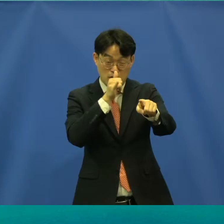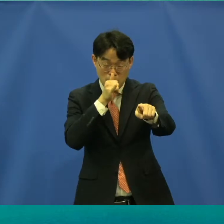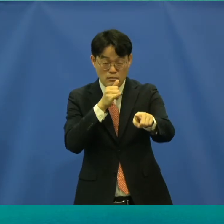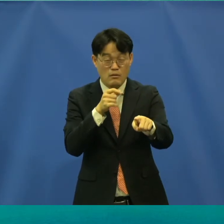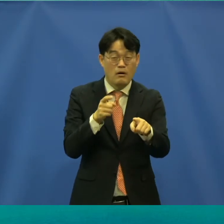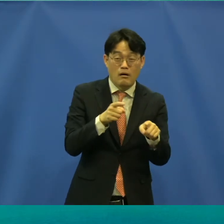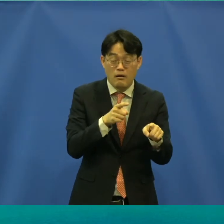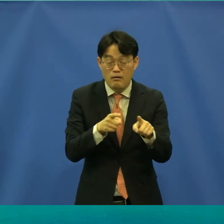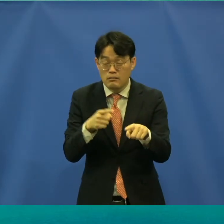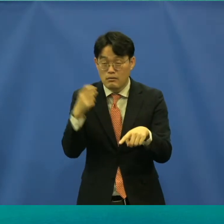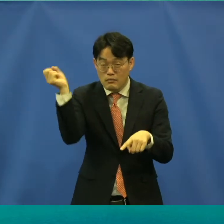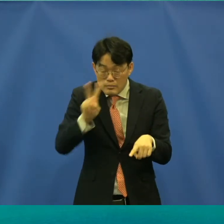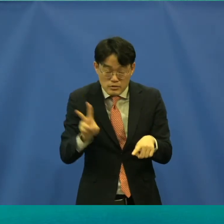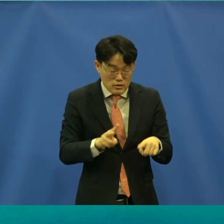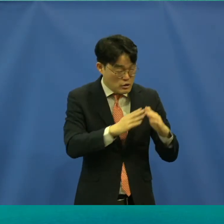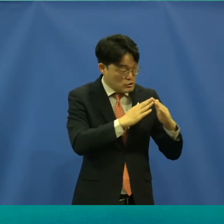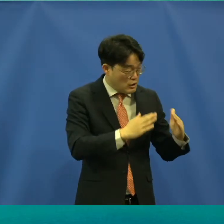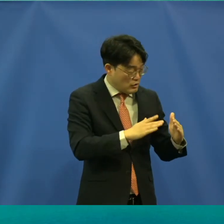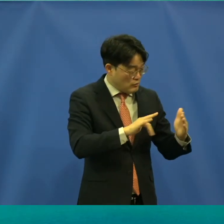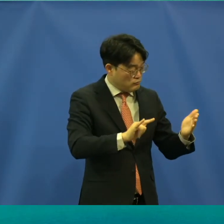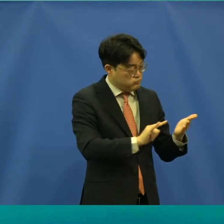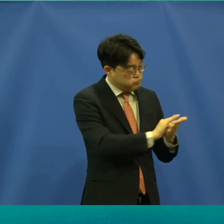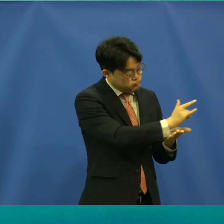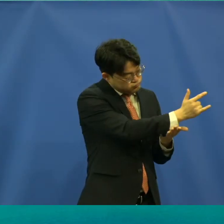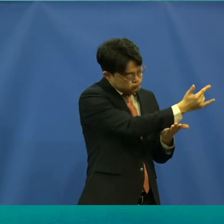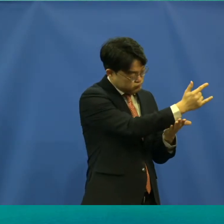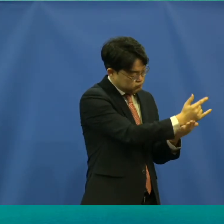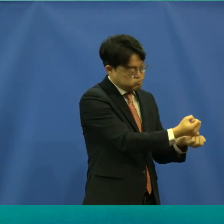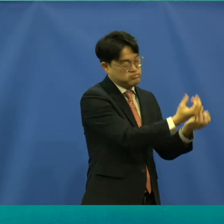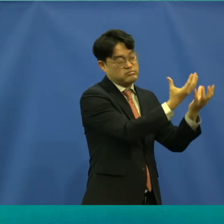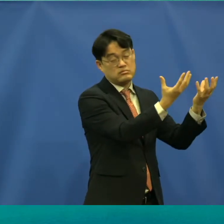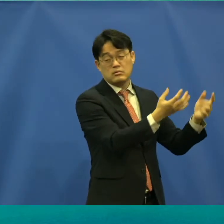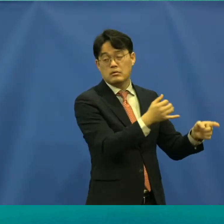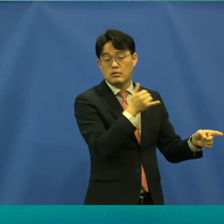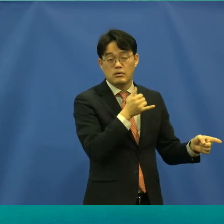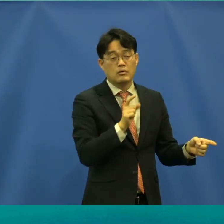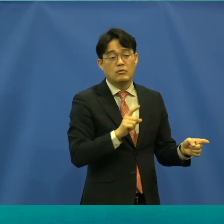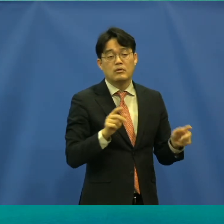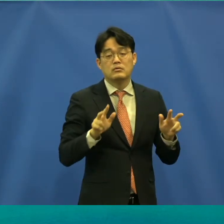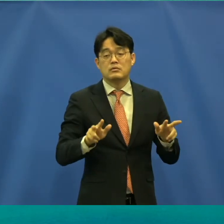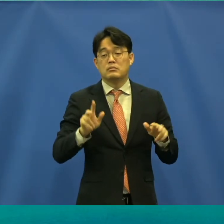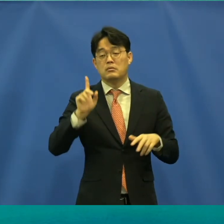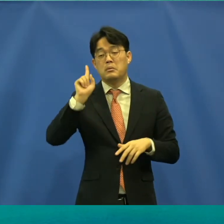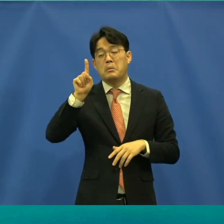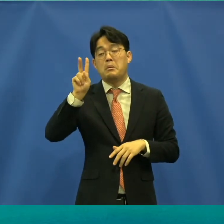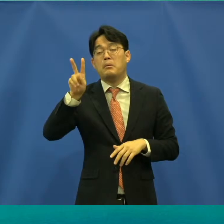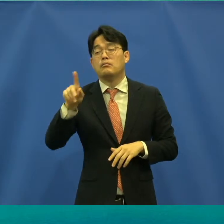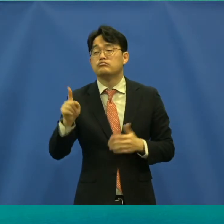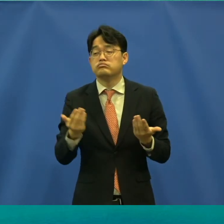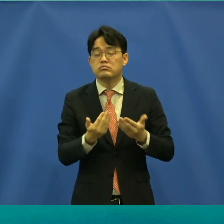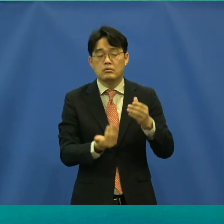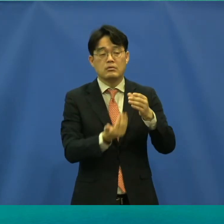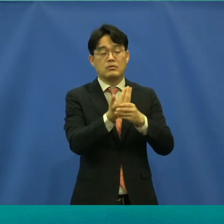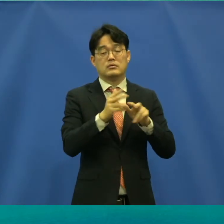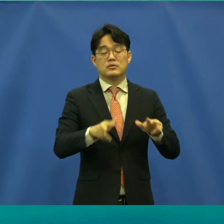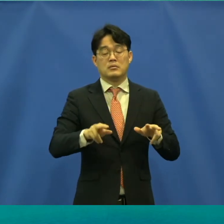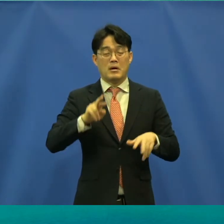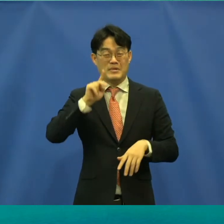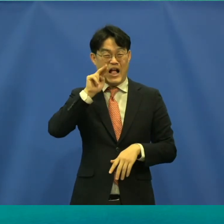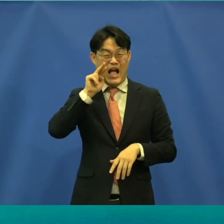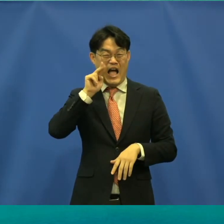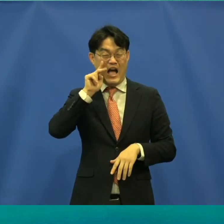잘 나가는 것 같은데 여러분, 잘 나가는 게 아니에요. 지금 어디에서 어디로 무슨 일이 터질지 모르는, 지금 뭐 비상 중에